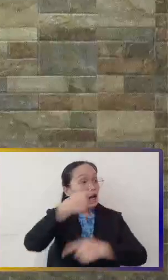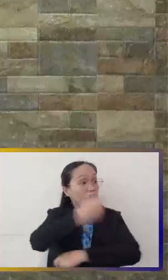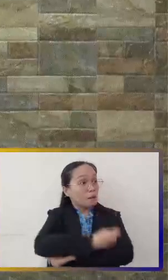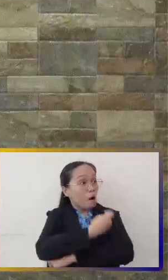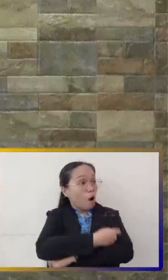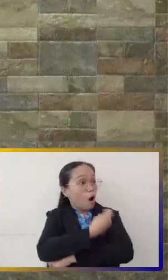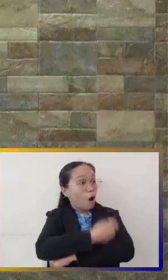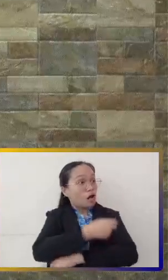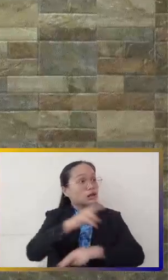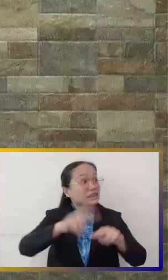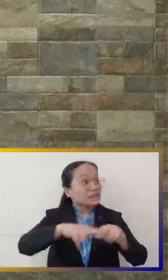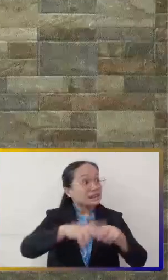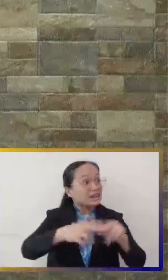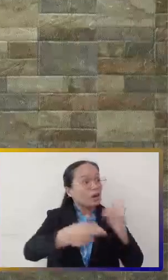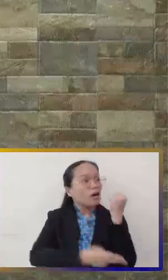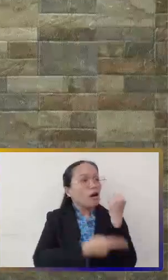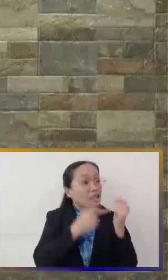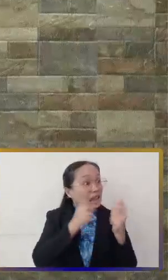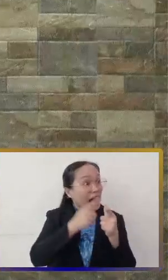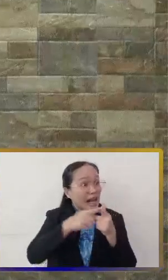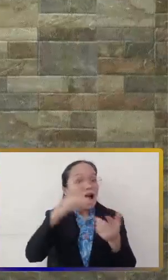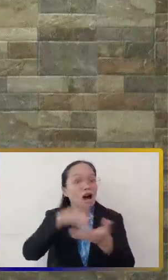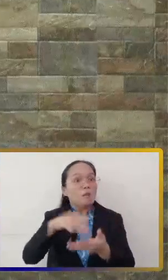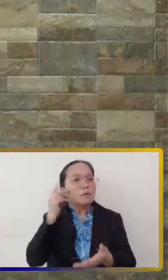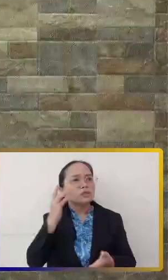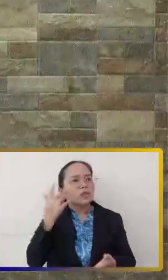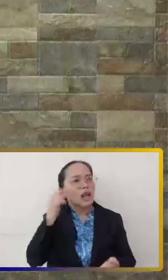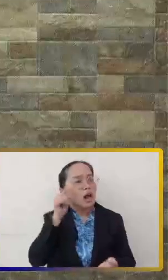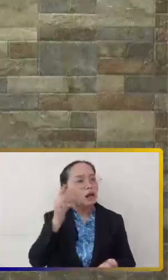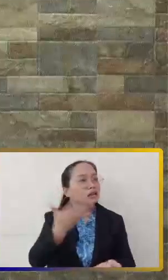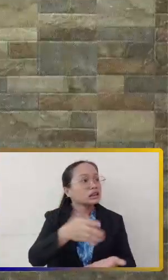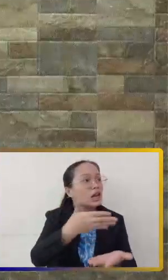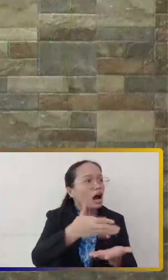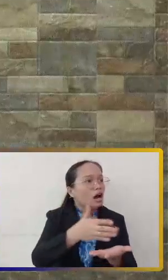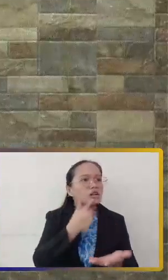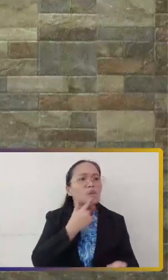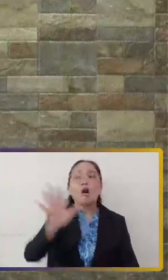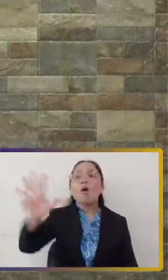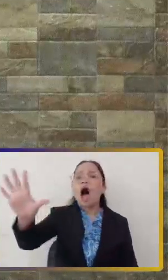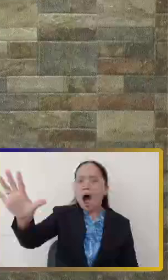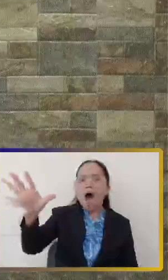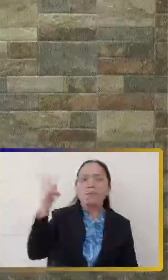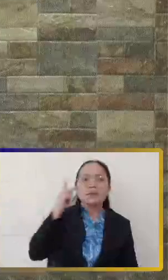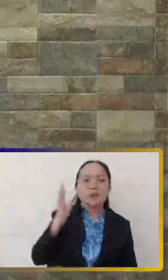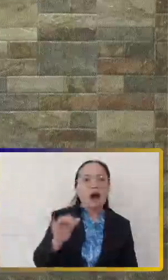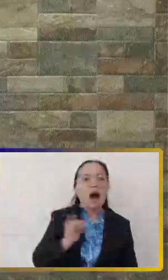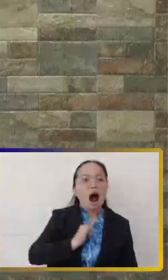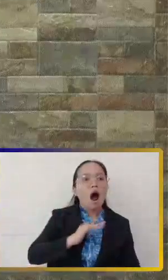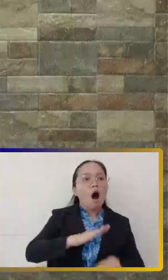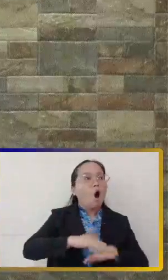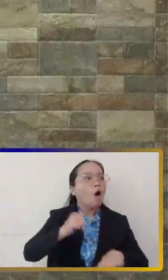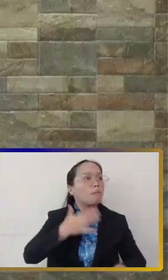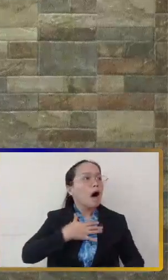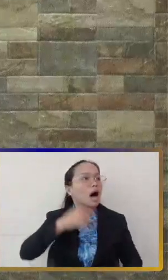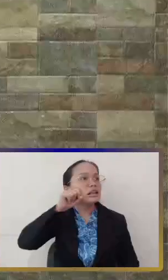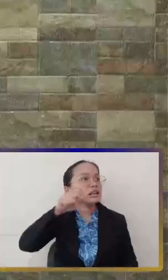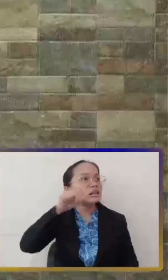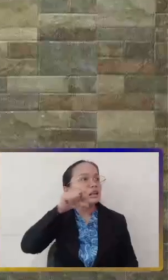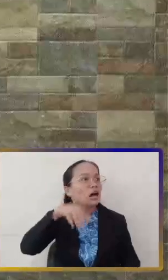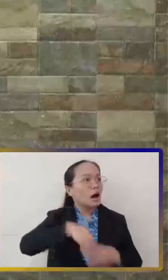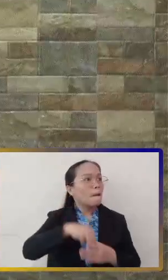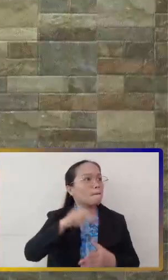then pagkatapos noon, sisheran ko na siya, sabi niya, wait pastor, wait, because I'm gonna call my sister in